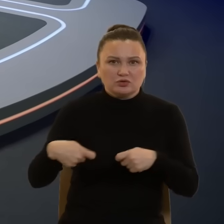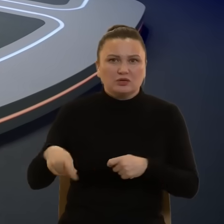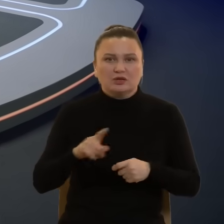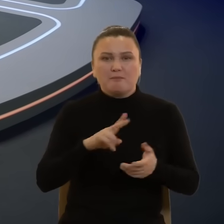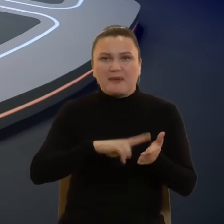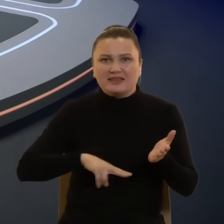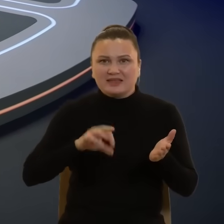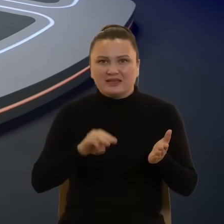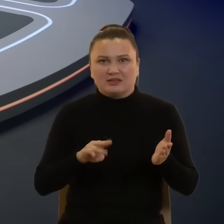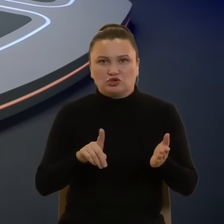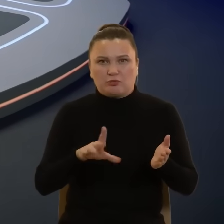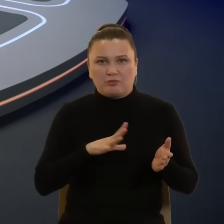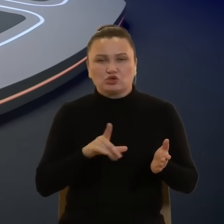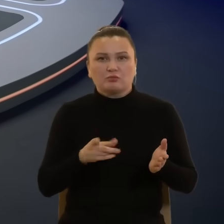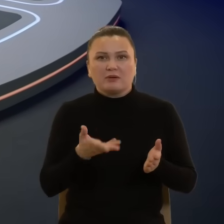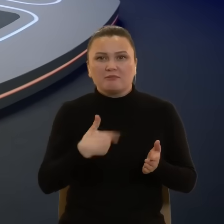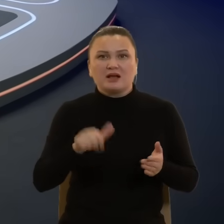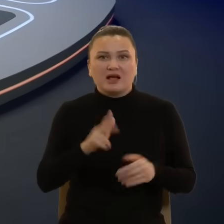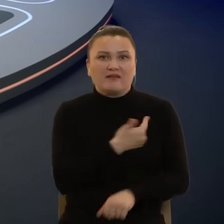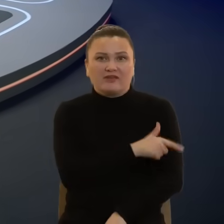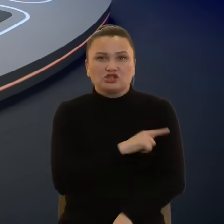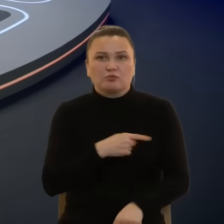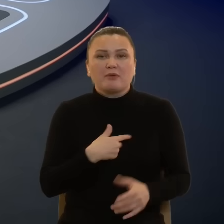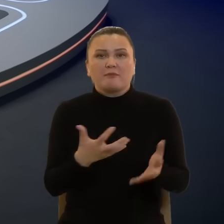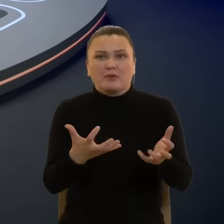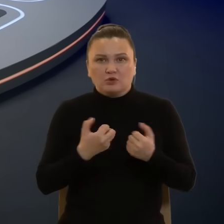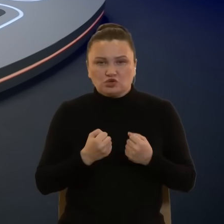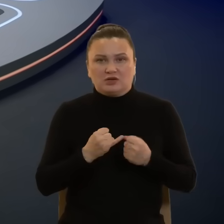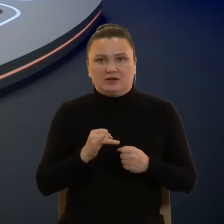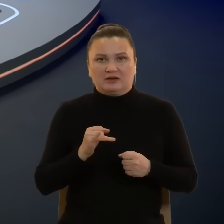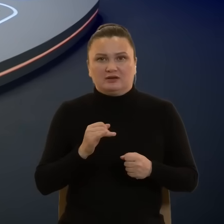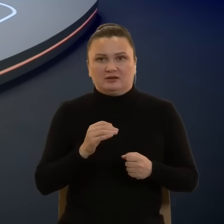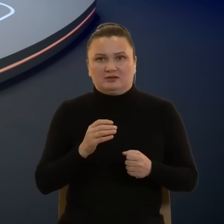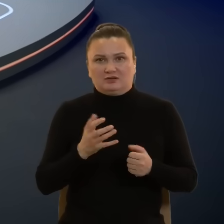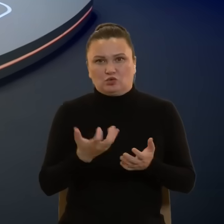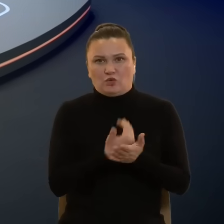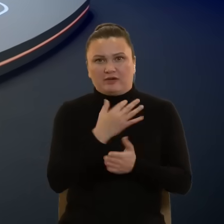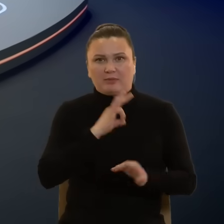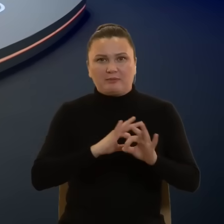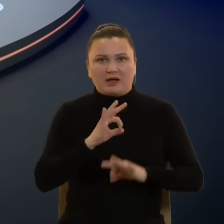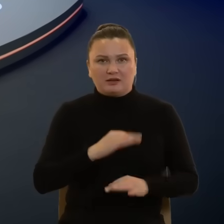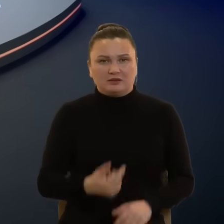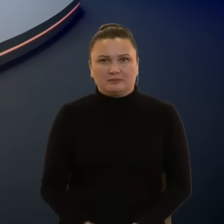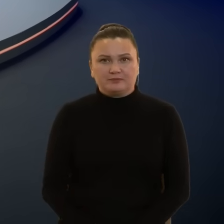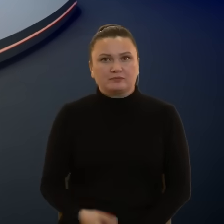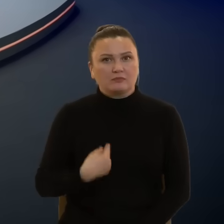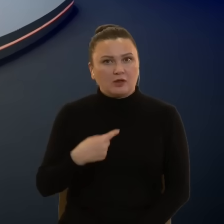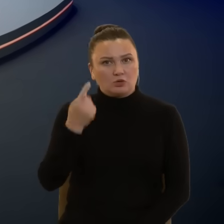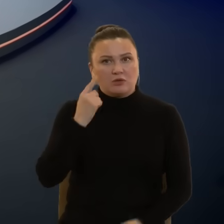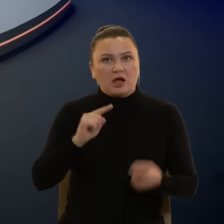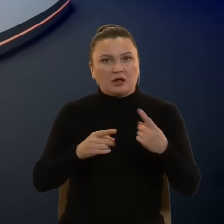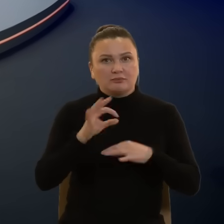для того, чтобы все-таки мы, как врачи, получили в клинической практике новые препараты. Я почему-то думала, что антибиотики